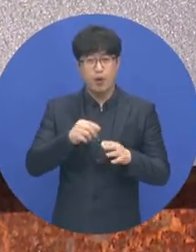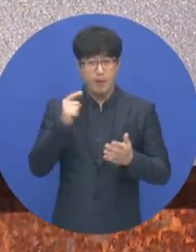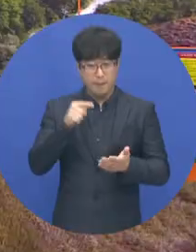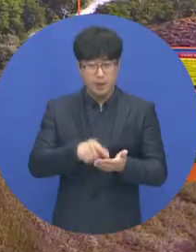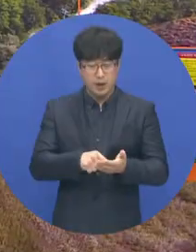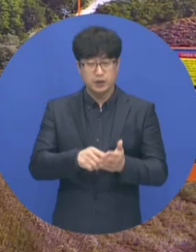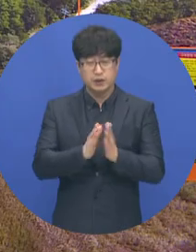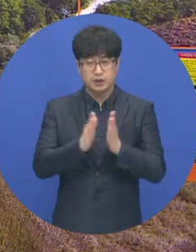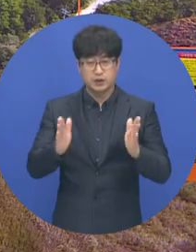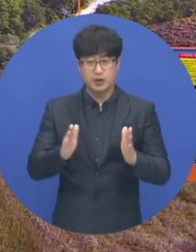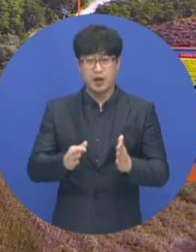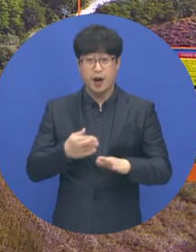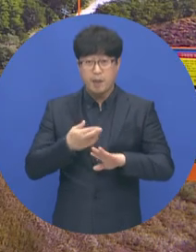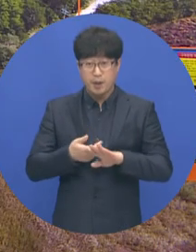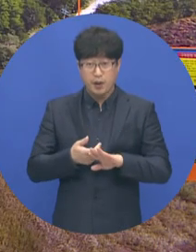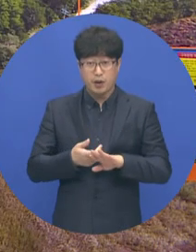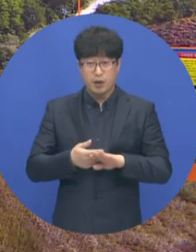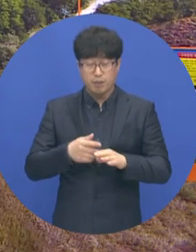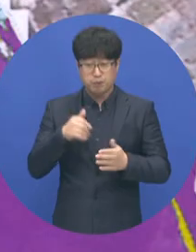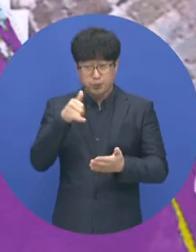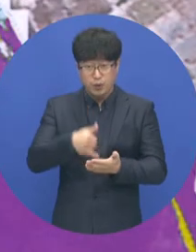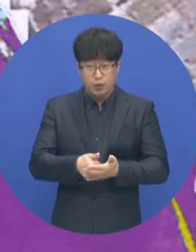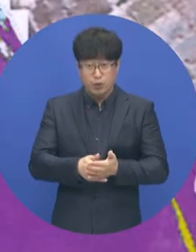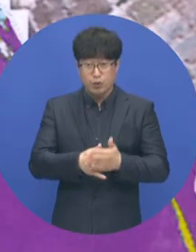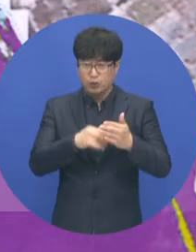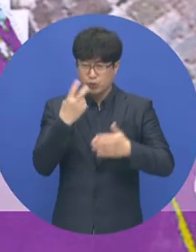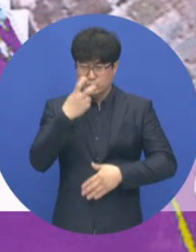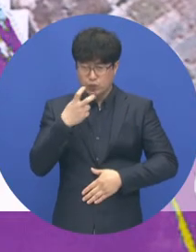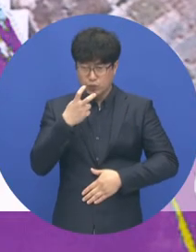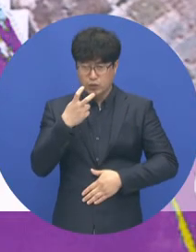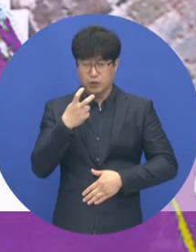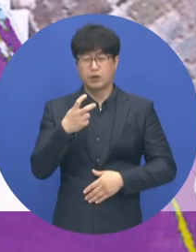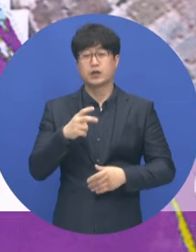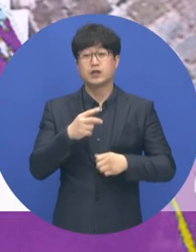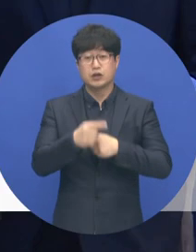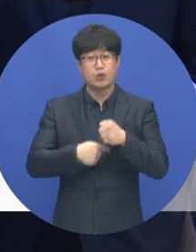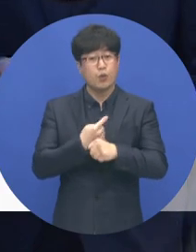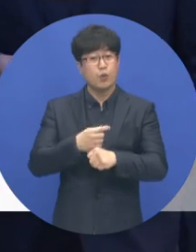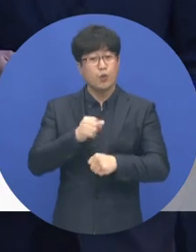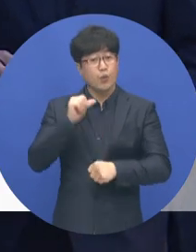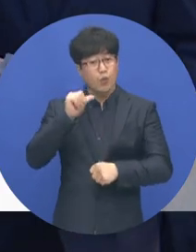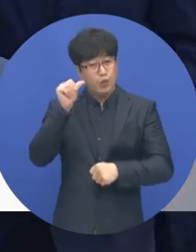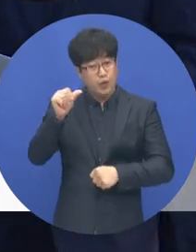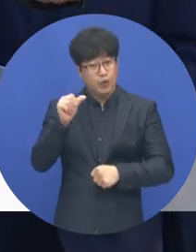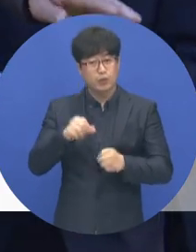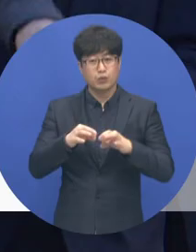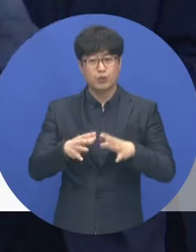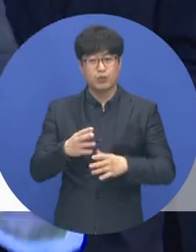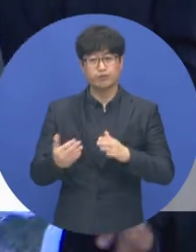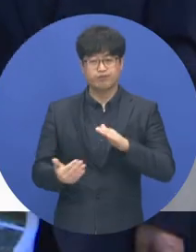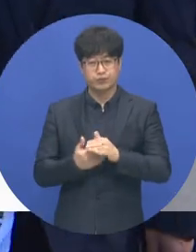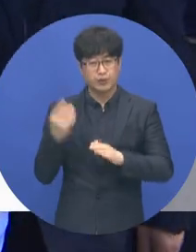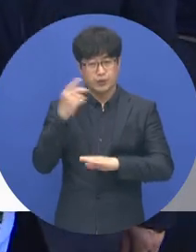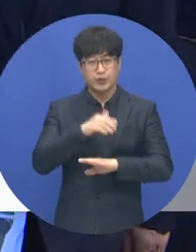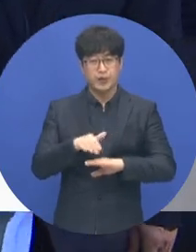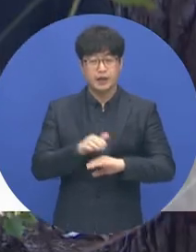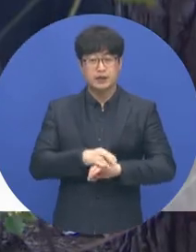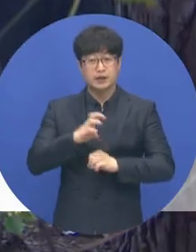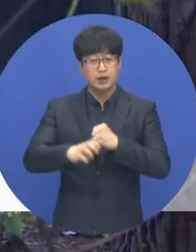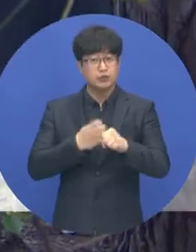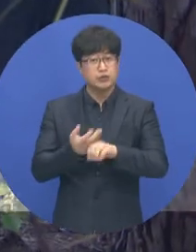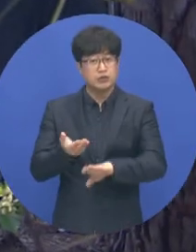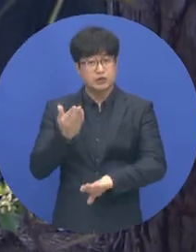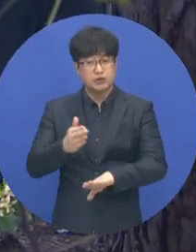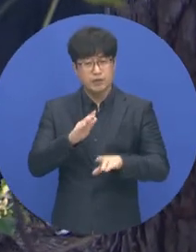시작합니다. 발굴과 조사, 감시, 봉안 등의 절차가 약 1년 5개월에 걸쳐 이루어질 계획입니다. 40년